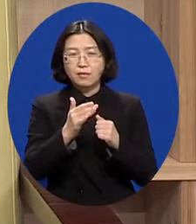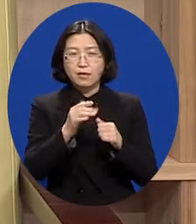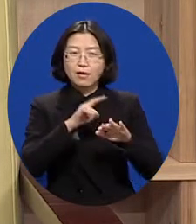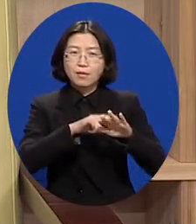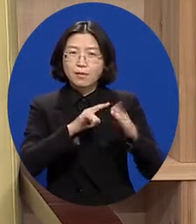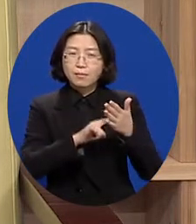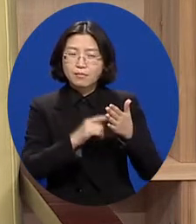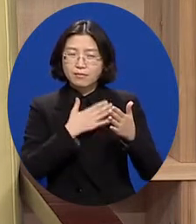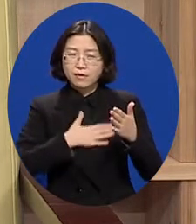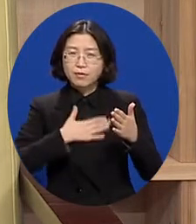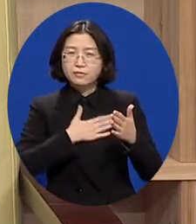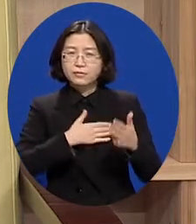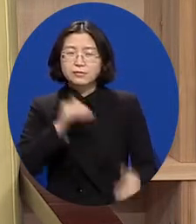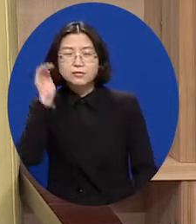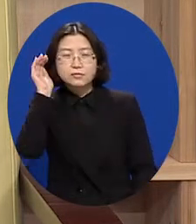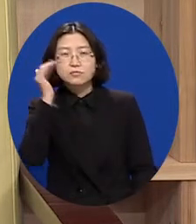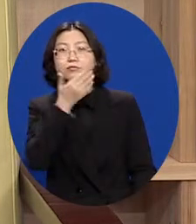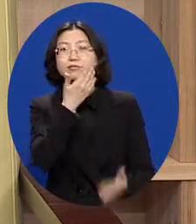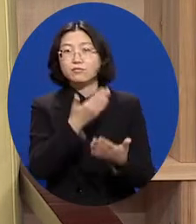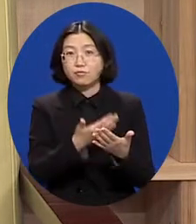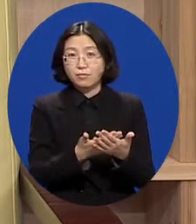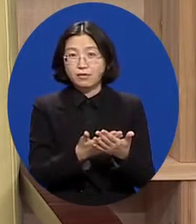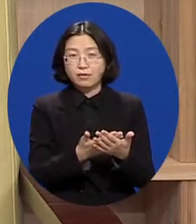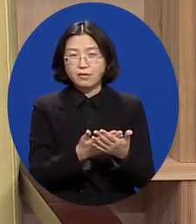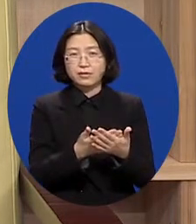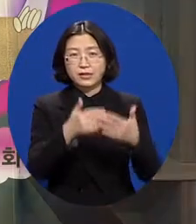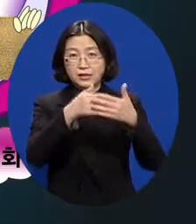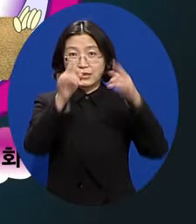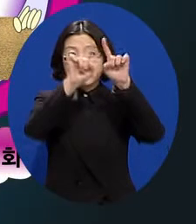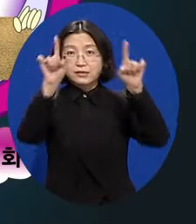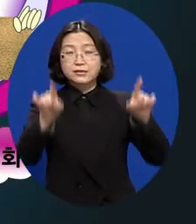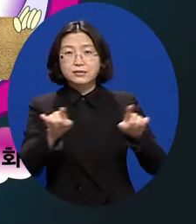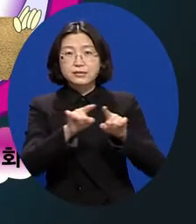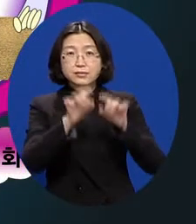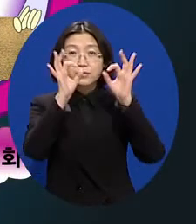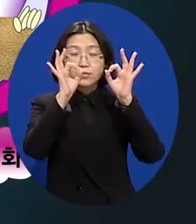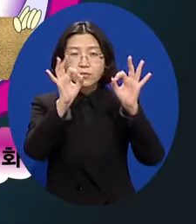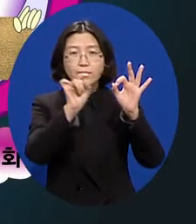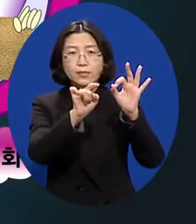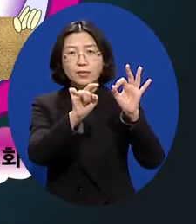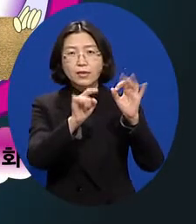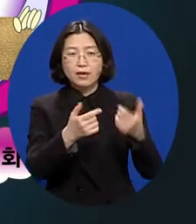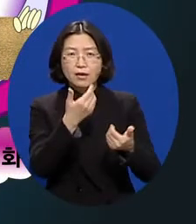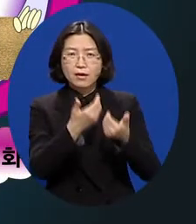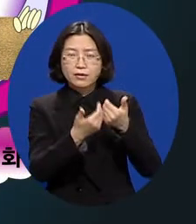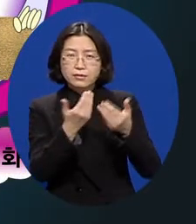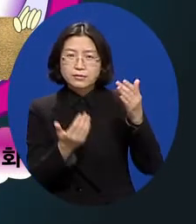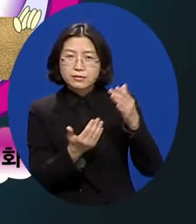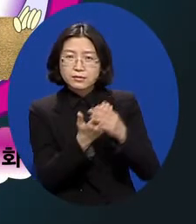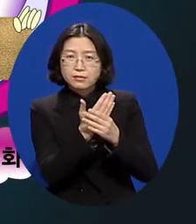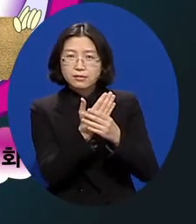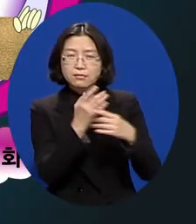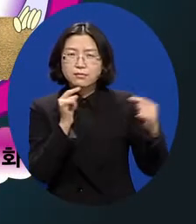되는 거겠죠. 우리가 또 다시 그림을 살펴보면 이 갈등이 유발되는 의사소통을